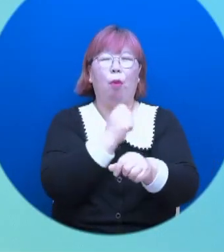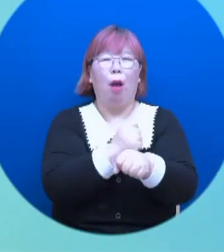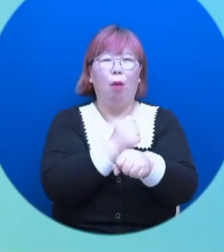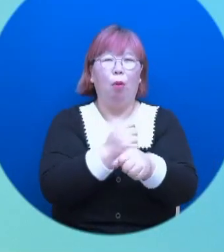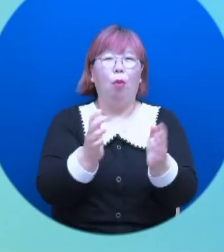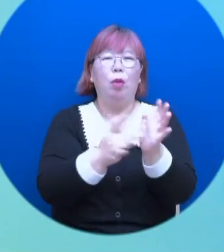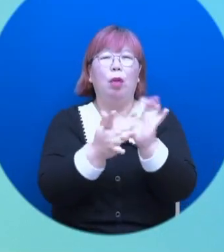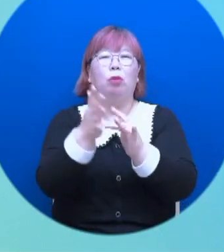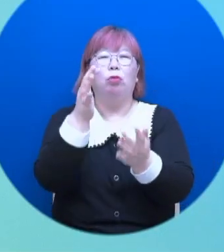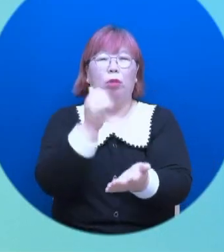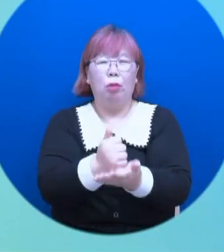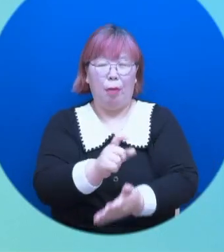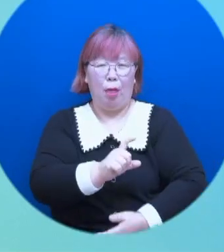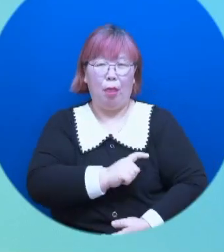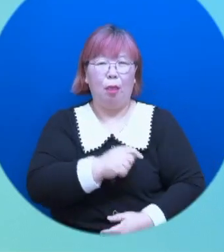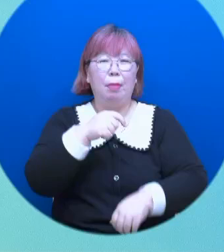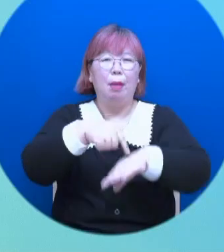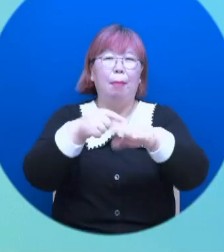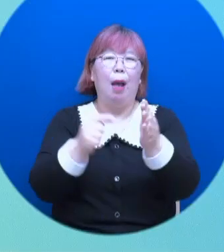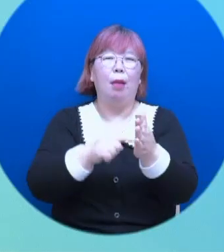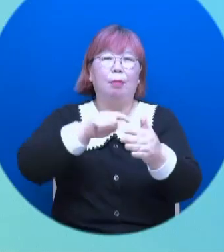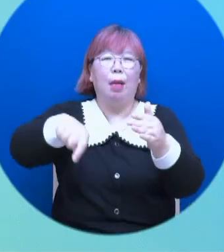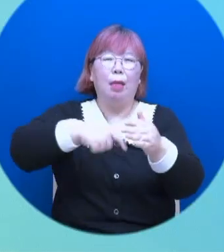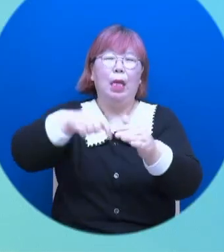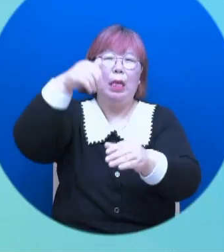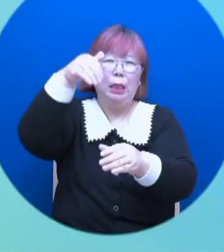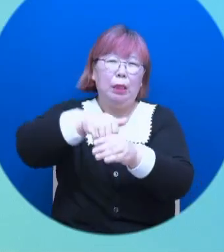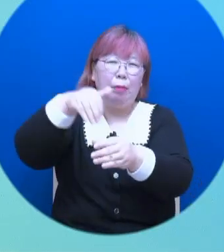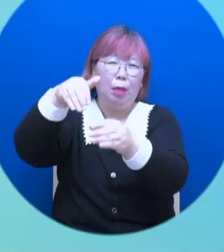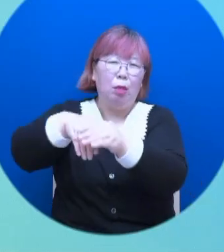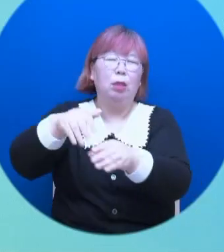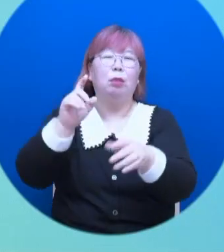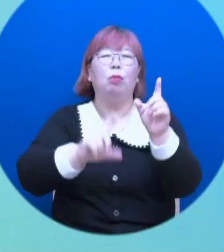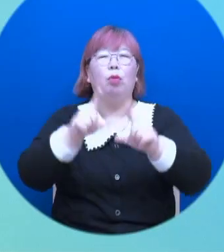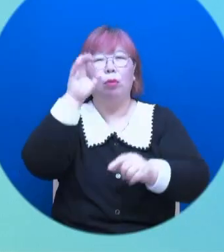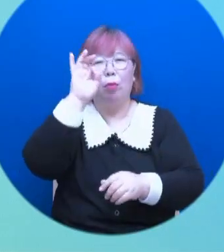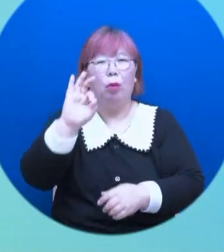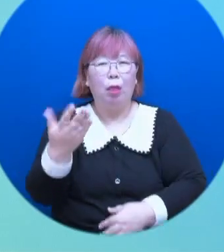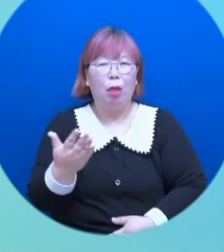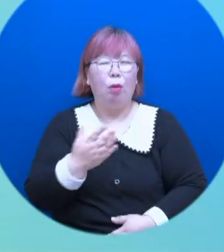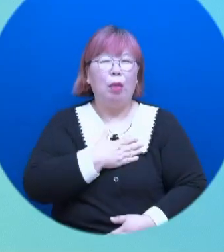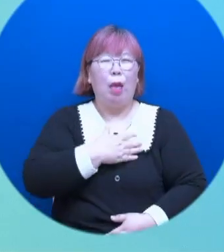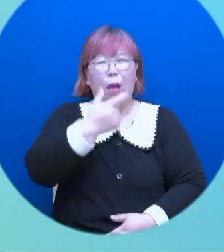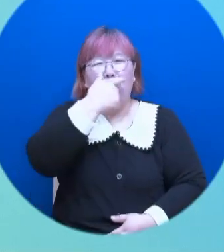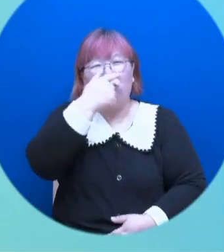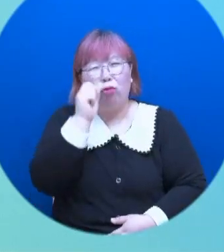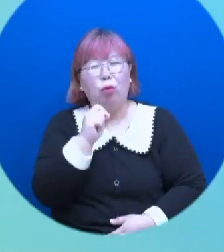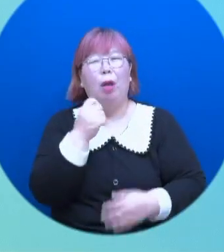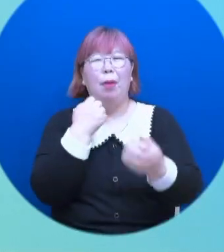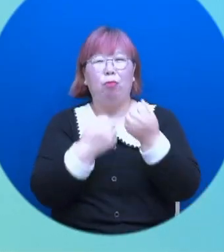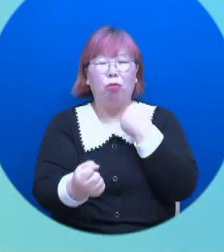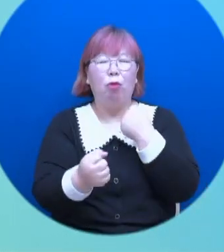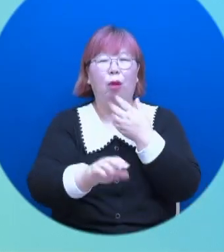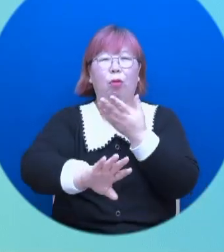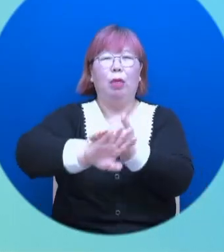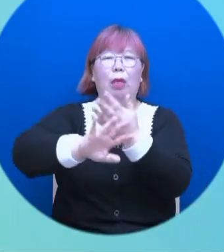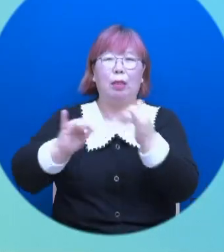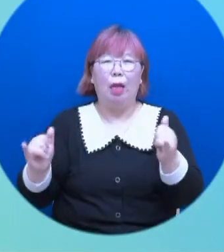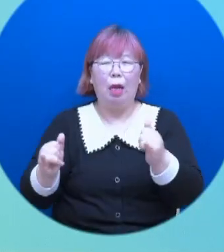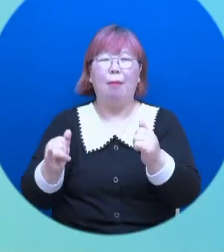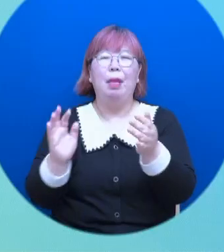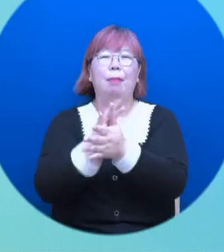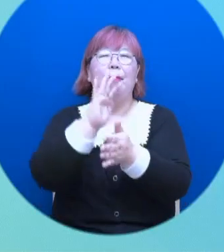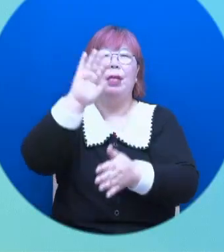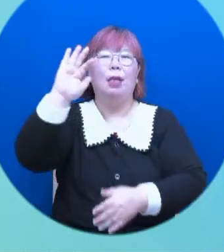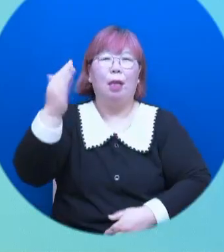사람들의 심령 가운데 심겨지는 것을 봅니다. 나의 부족한 은사로 말미암아 주변 사람들이 더 빛나게 되어 나의